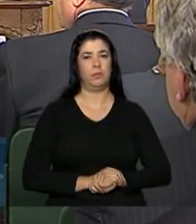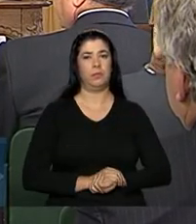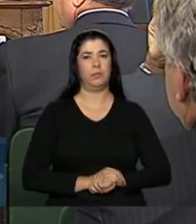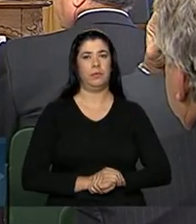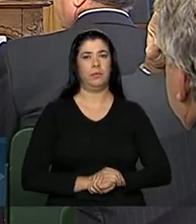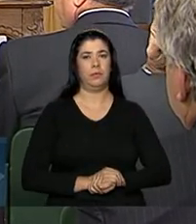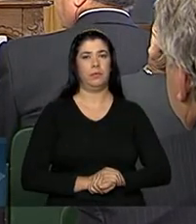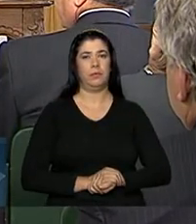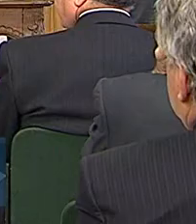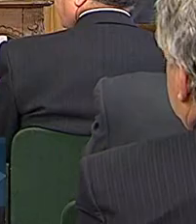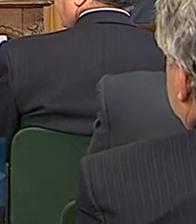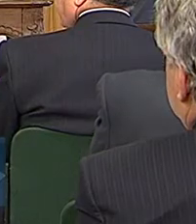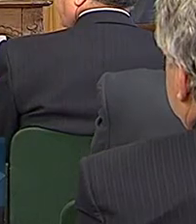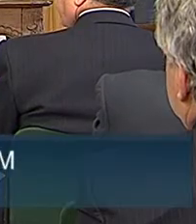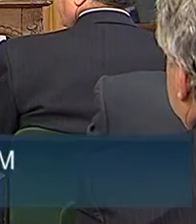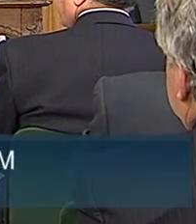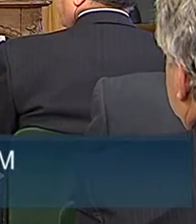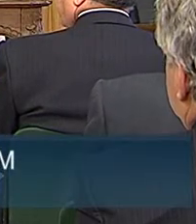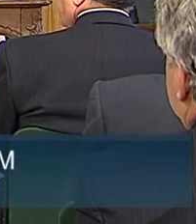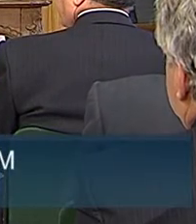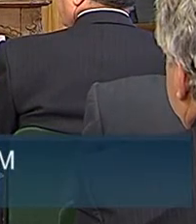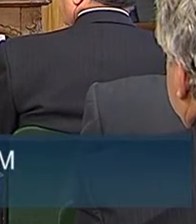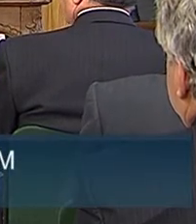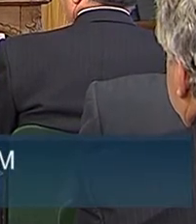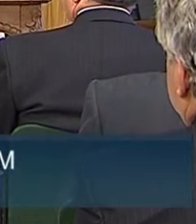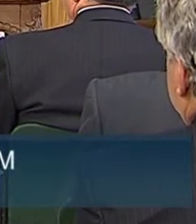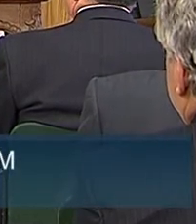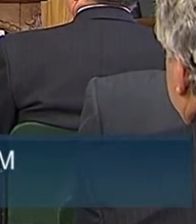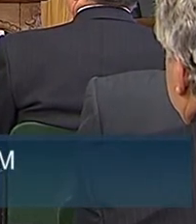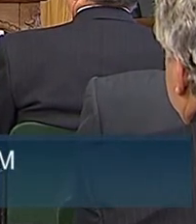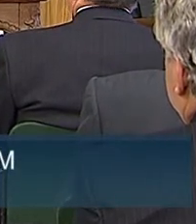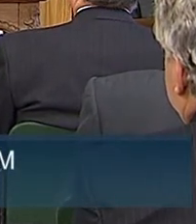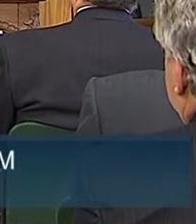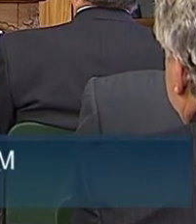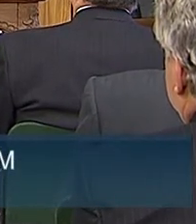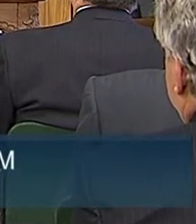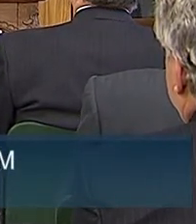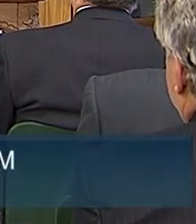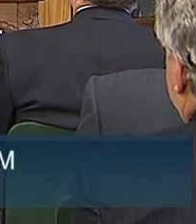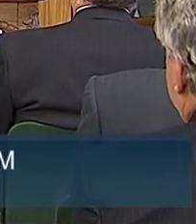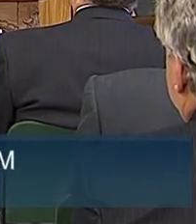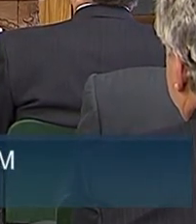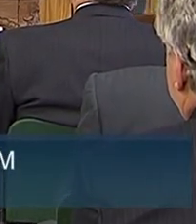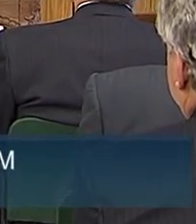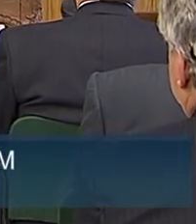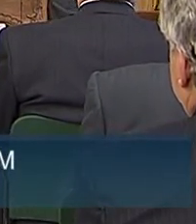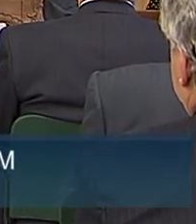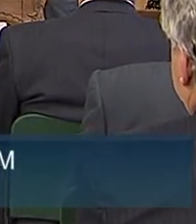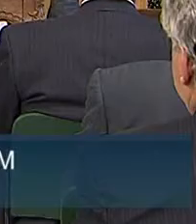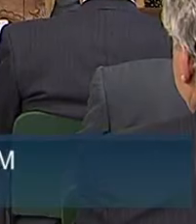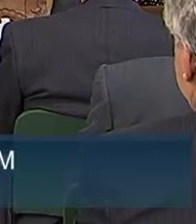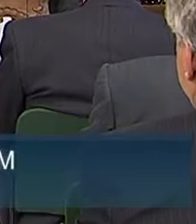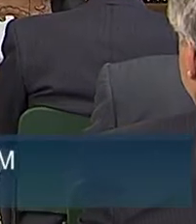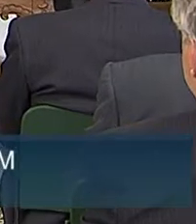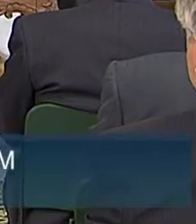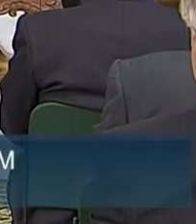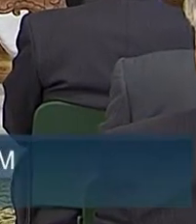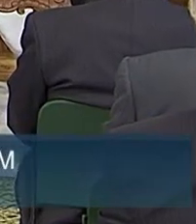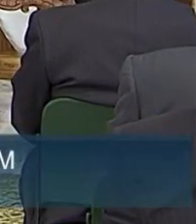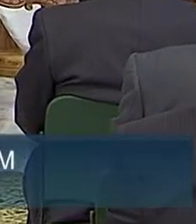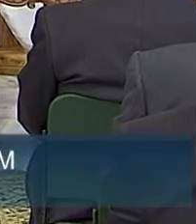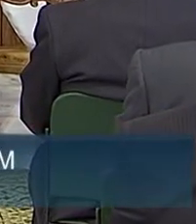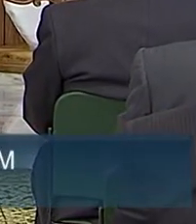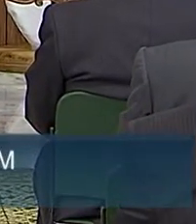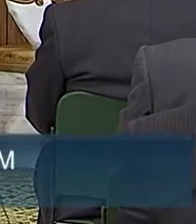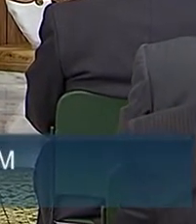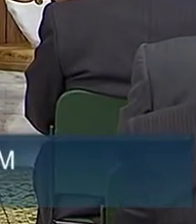대한민국 산업통상자원부 및 중소기업청과 브라질 연방공화국 개발상공부 및